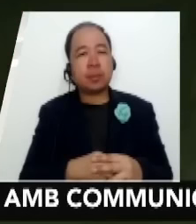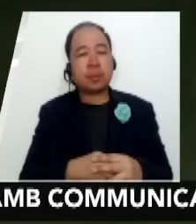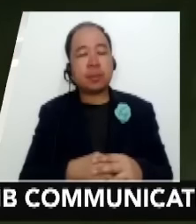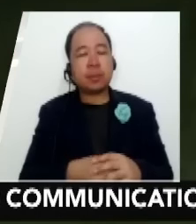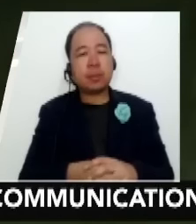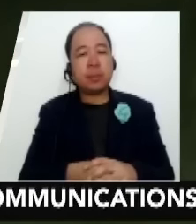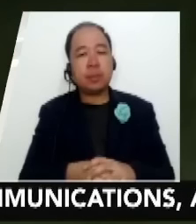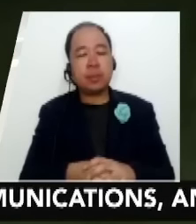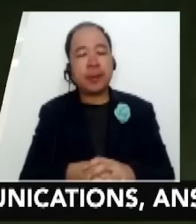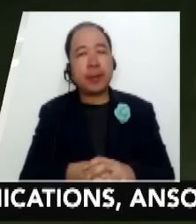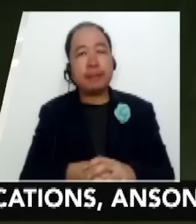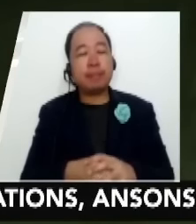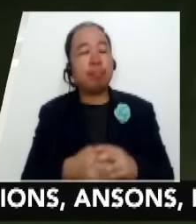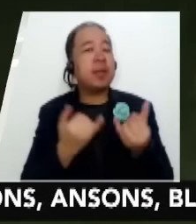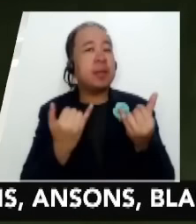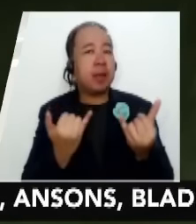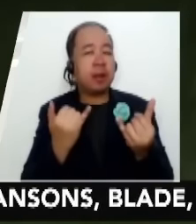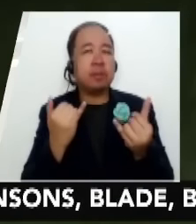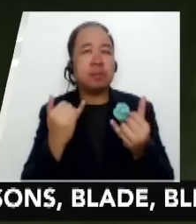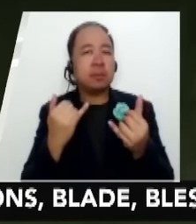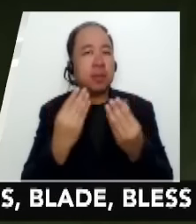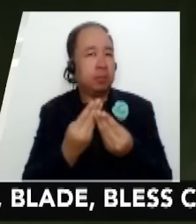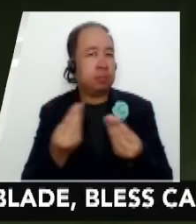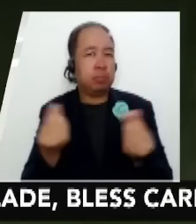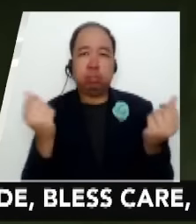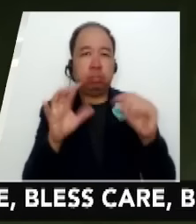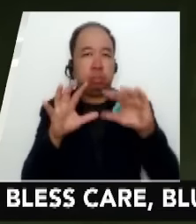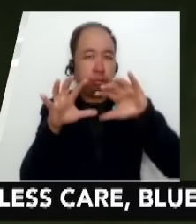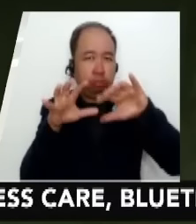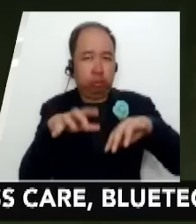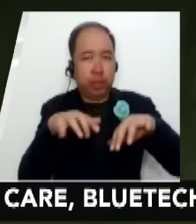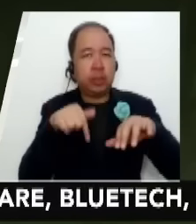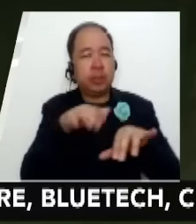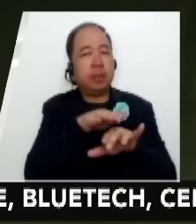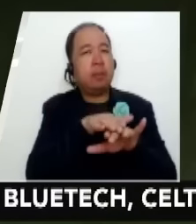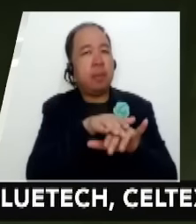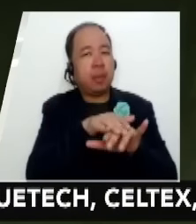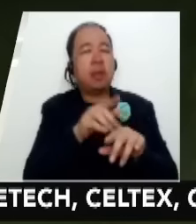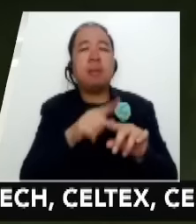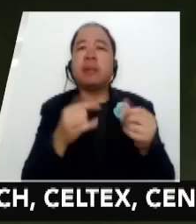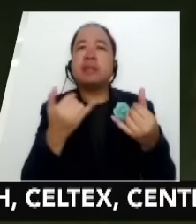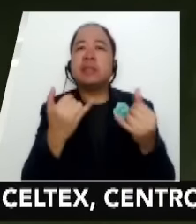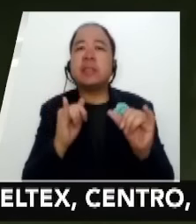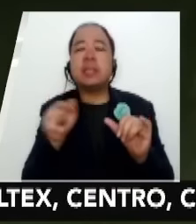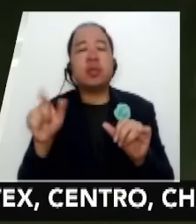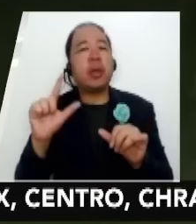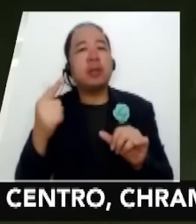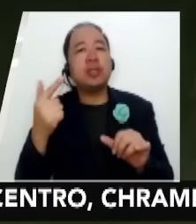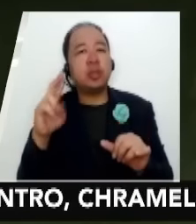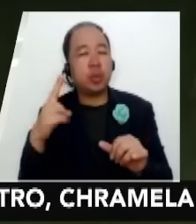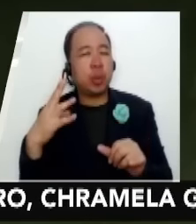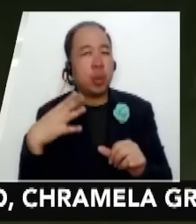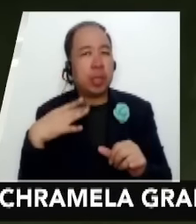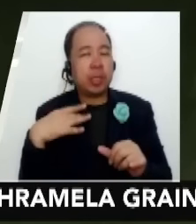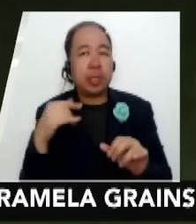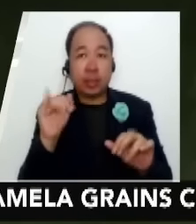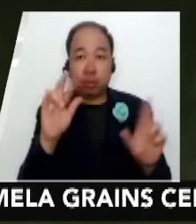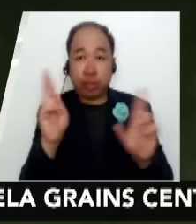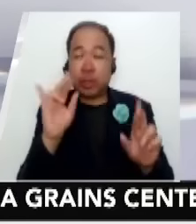Mel, sa ngayon tumila na yung ulan dito sa bahagi ng Mamburao pero naka-standby pa rin yung lokal na pamahalaan sakaling sumama pa ang lagay ng panahon.